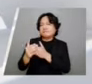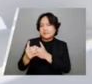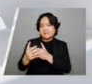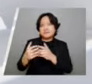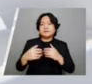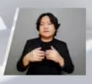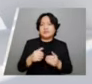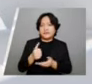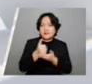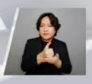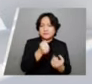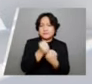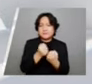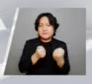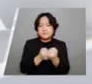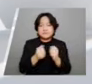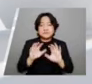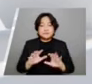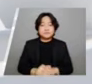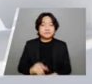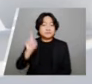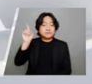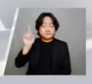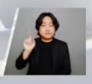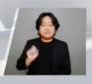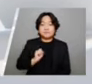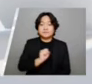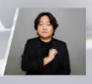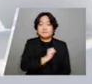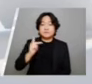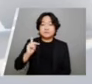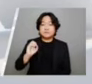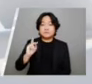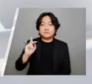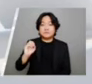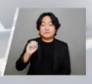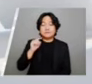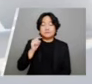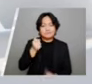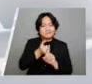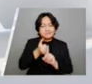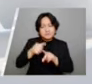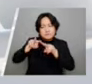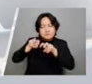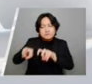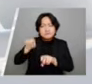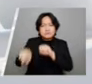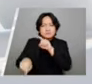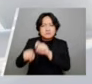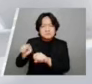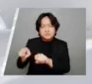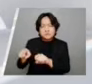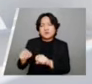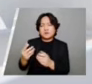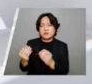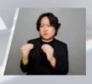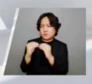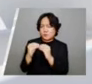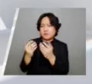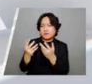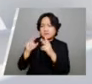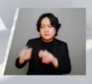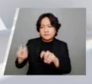Pimentel, chairman ng Senate Subcommittee na nagsasagawa ng pagdinig sa drug war, nais niyang mapag-aralan ng mga abogado sa loob at labas